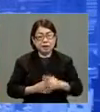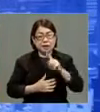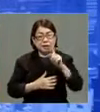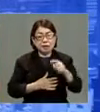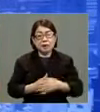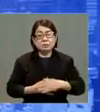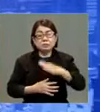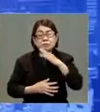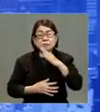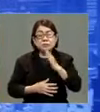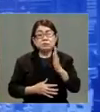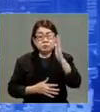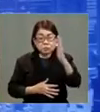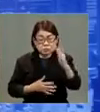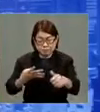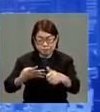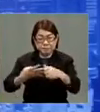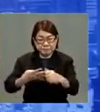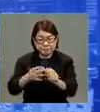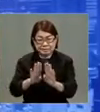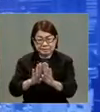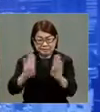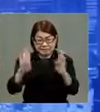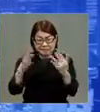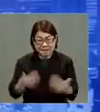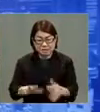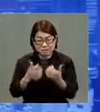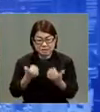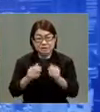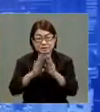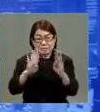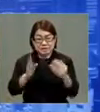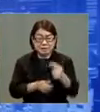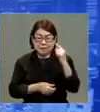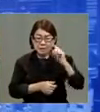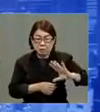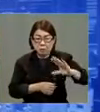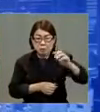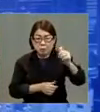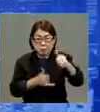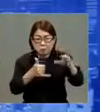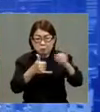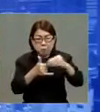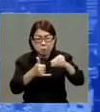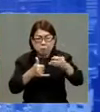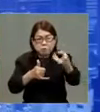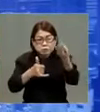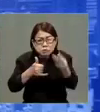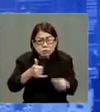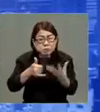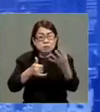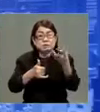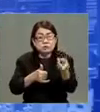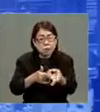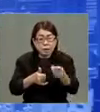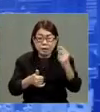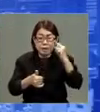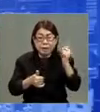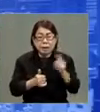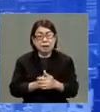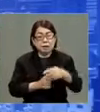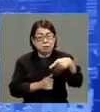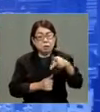การผ่อนคลายในระยะ2เนี่ยมีแนวโน้มที่ดีขึ้นไม่มีผู้ติดเชื้อระลอกใหม่จะมีการพิจารณาไม่ขยายต่อพรกฉุกเฉินแล้วก็อาจจะน